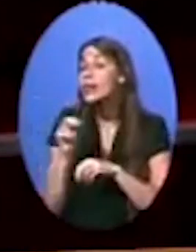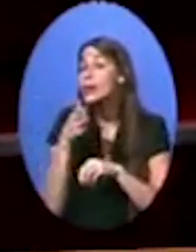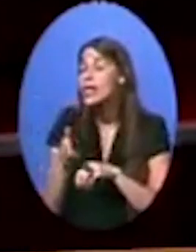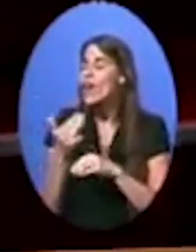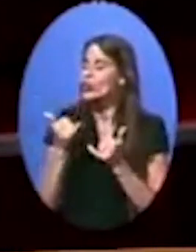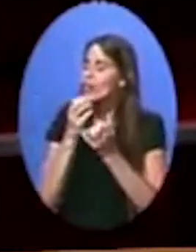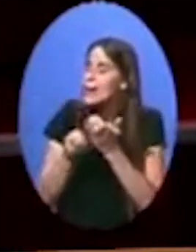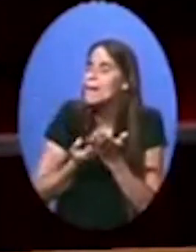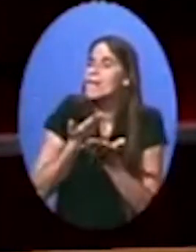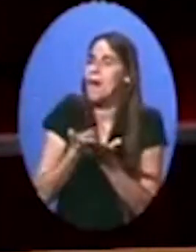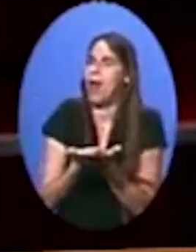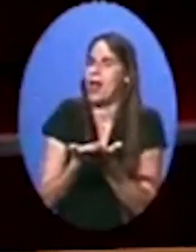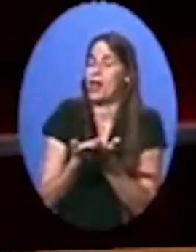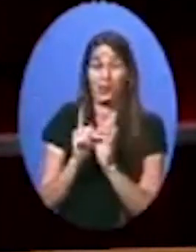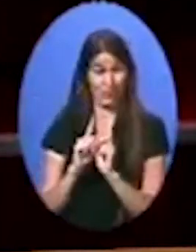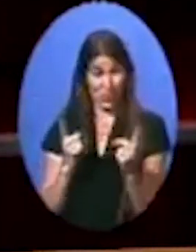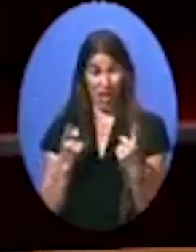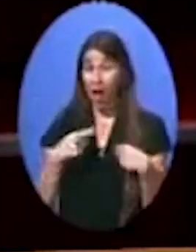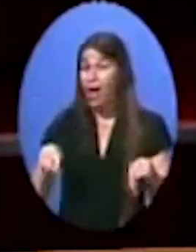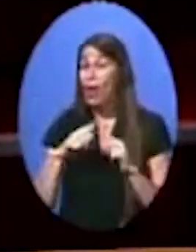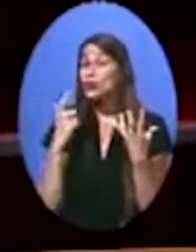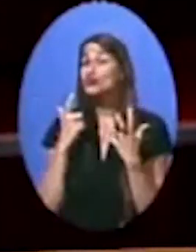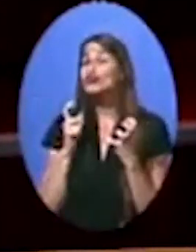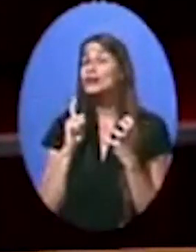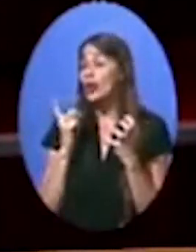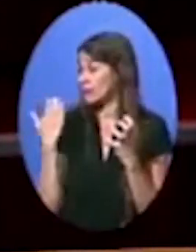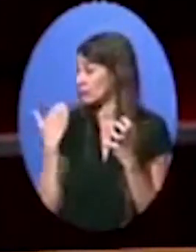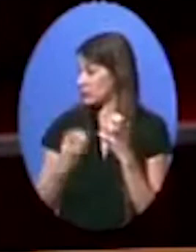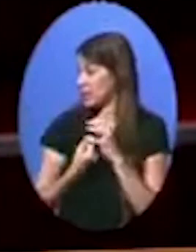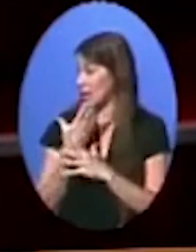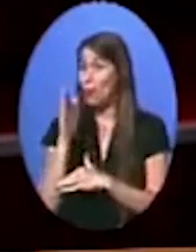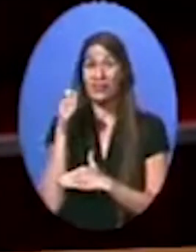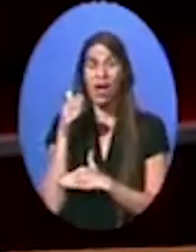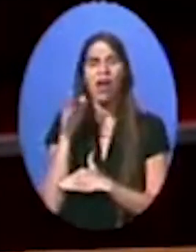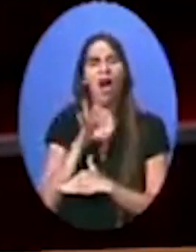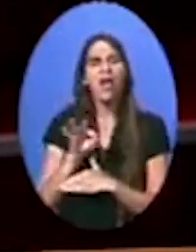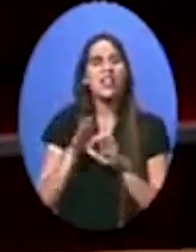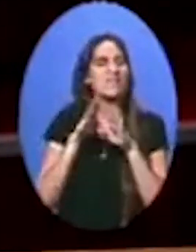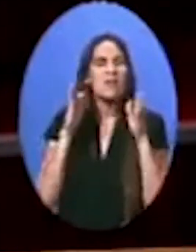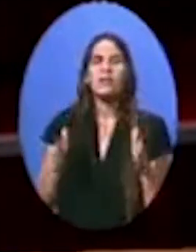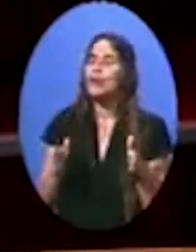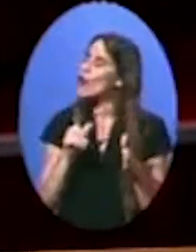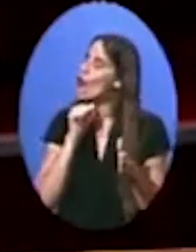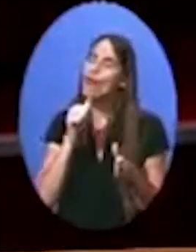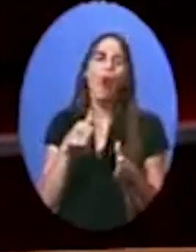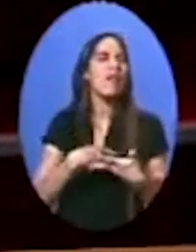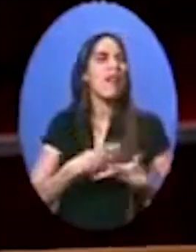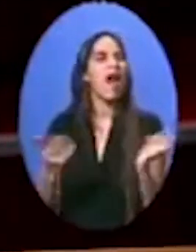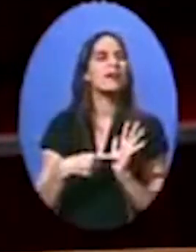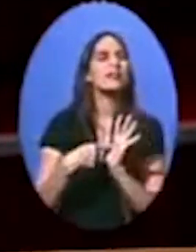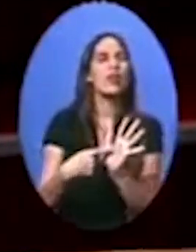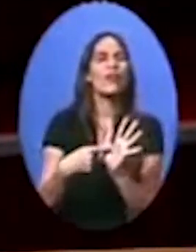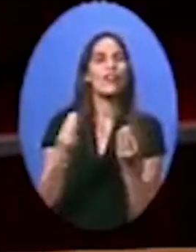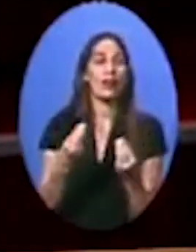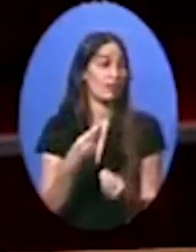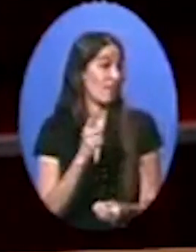מעלה את זה. מה שמוזר, שאנחנו 70 שנה להקמת המדינה, ועדיין הממסד לא מוכן לחשוף איך באמת